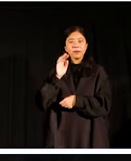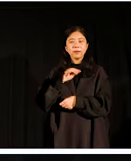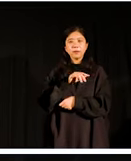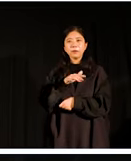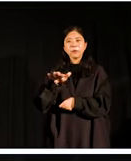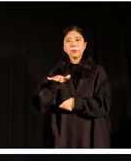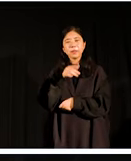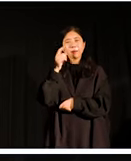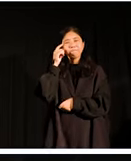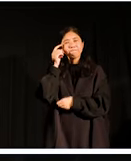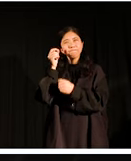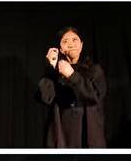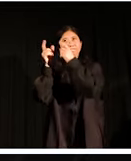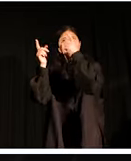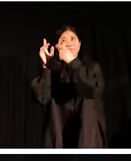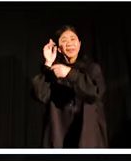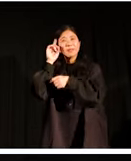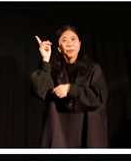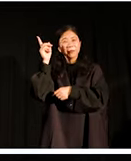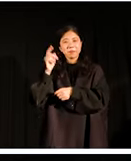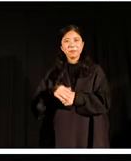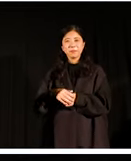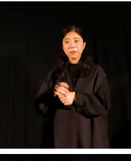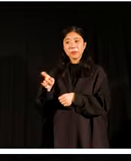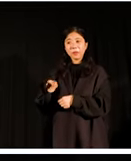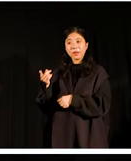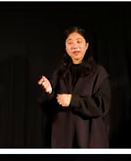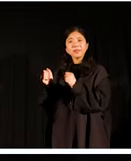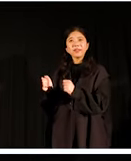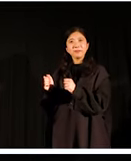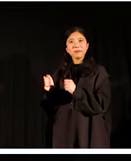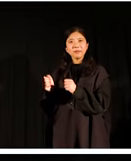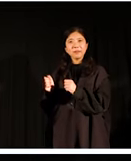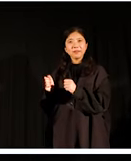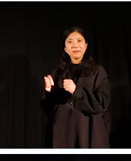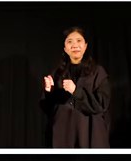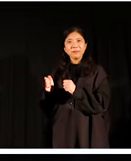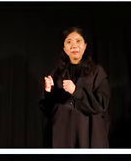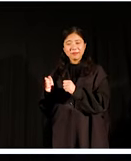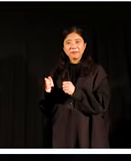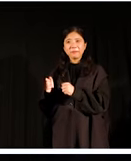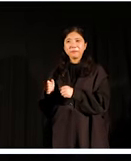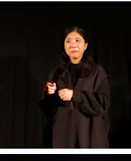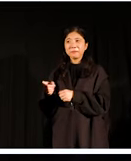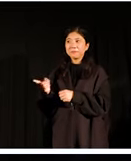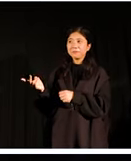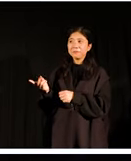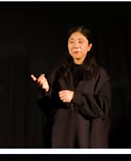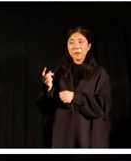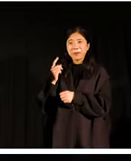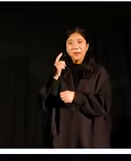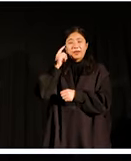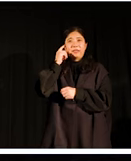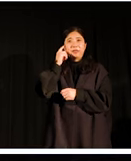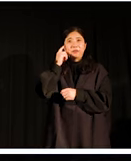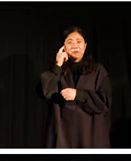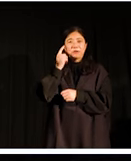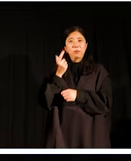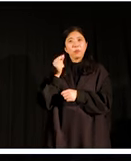てらっしゃると思いますがえ隣にいるあるいはえねあの一緒に並んでいるおさ方もそれぞれ感じているもの